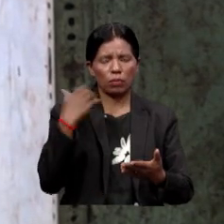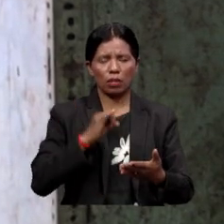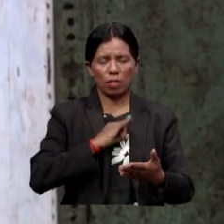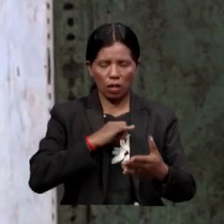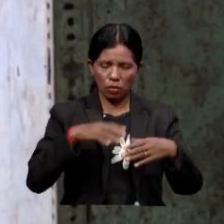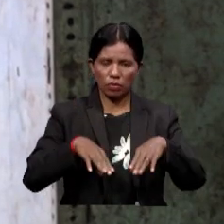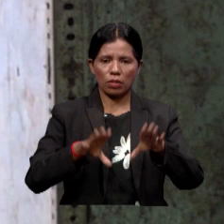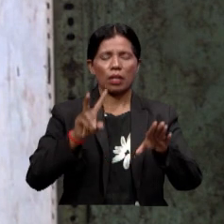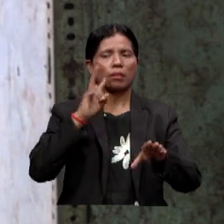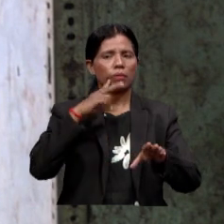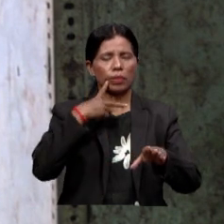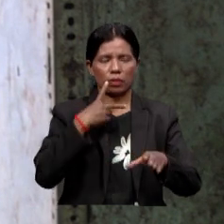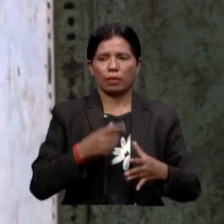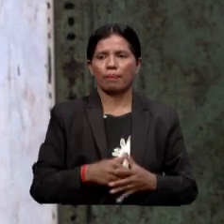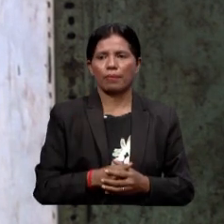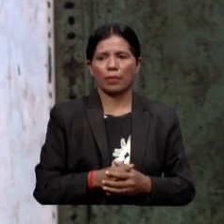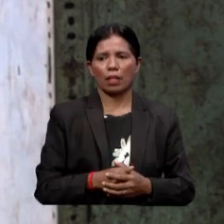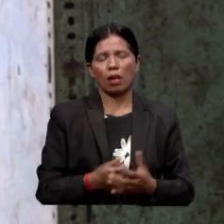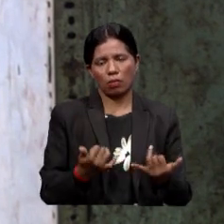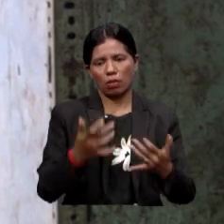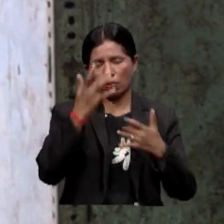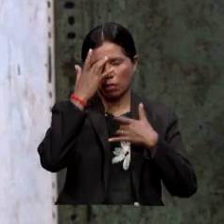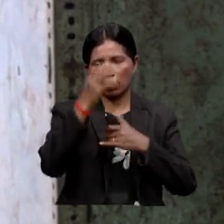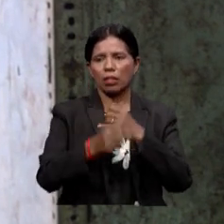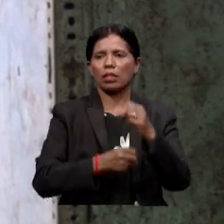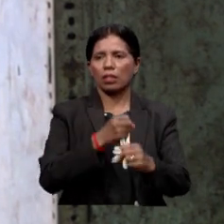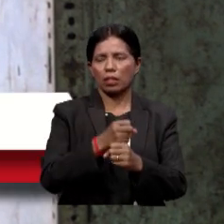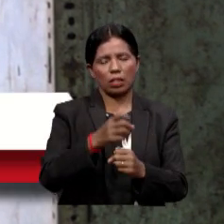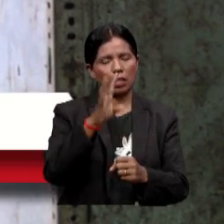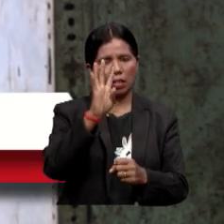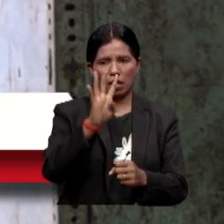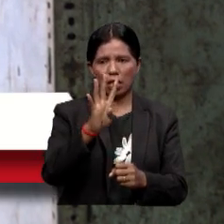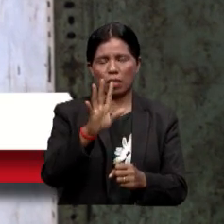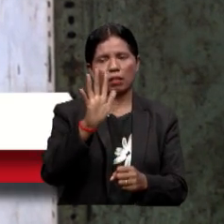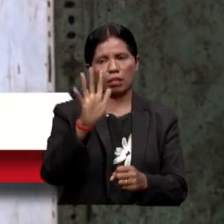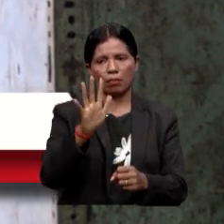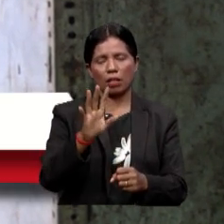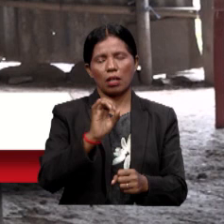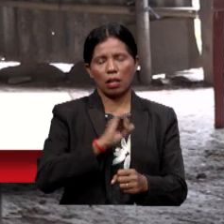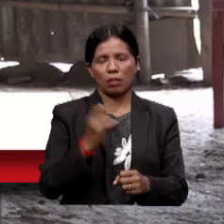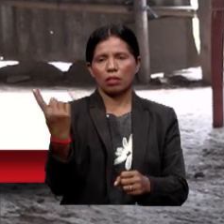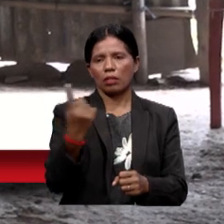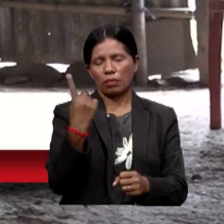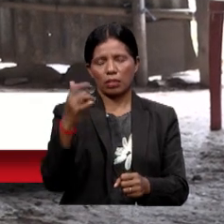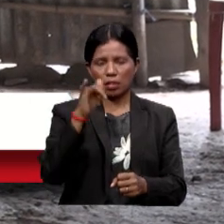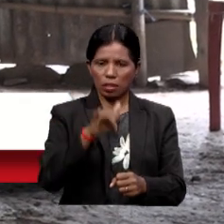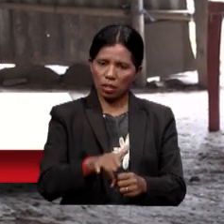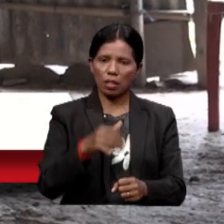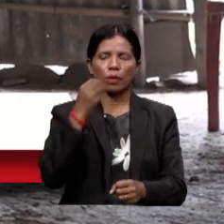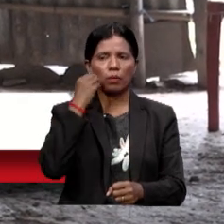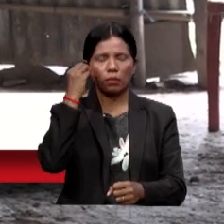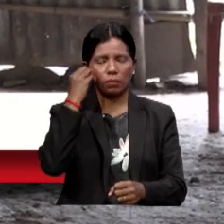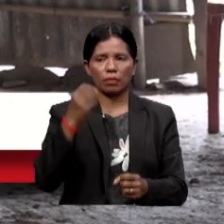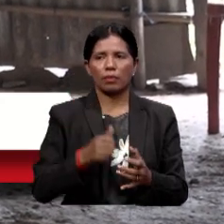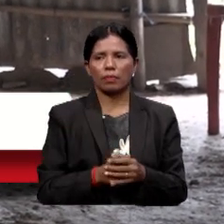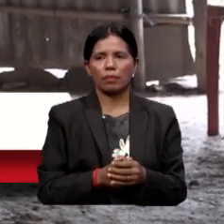ka dia dia pamora ko mo mara sana tinga ha to bala ne me hali ma lo si umale ba ko ko ba tru